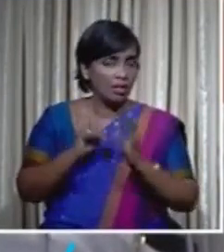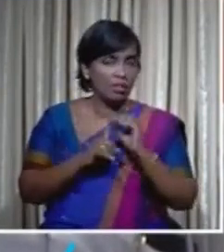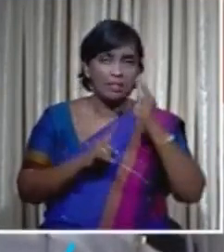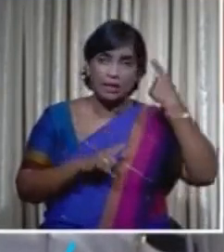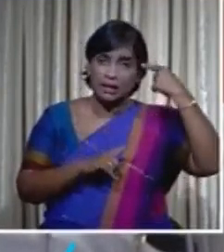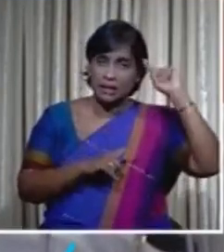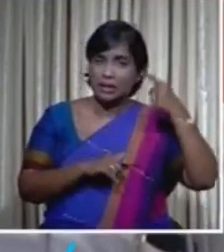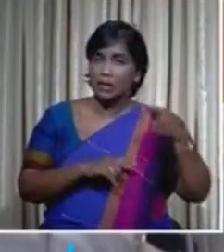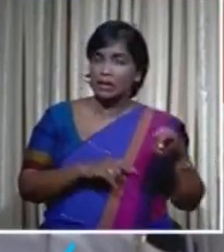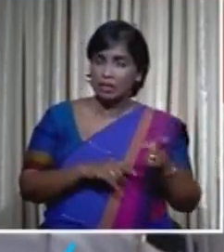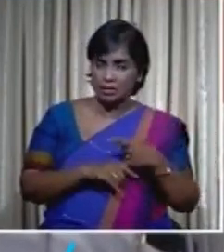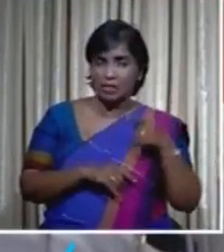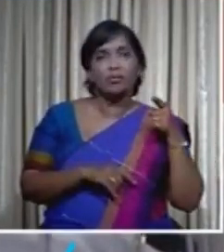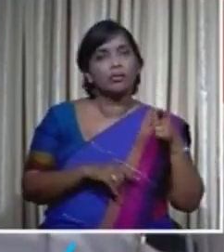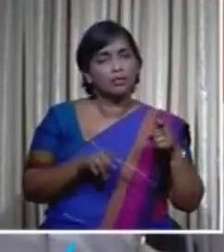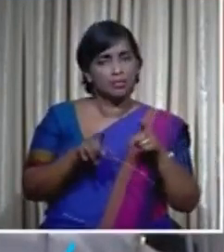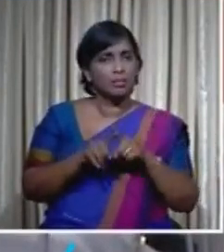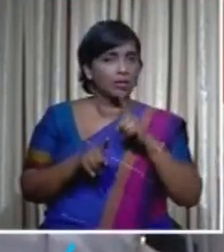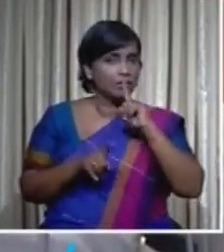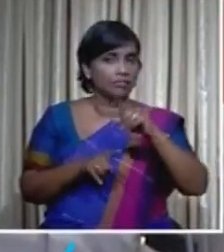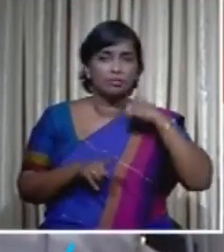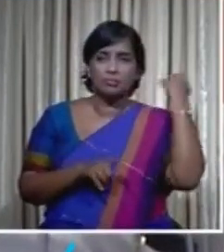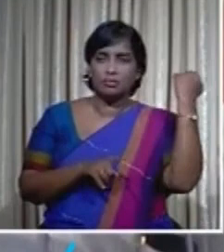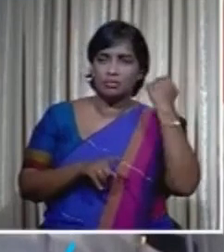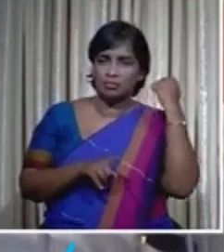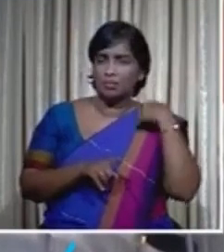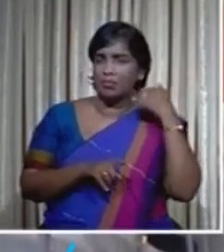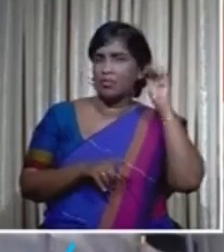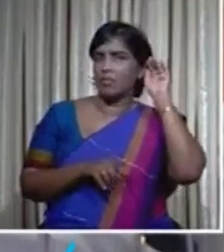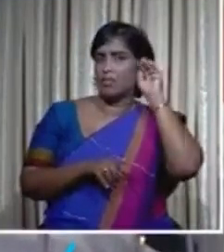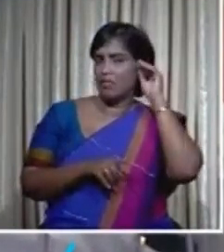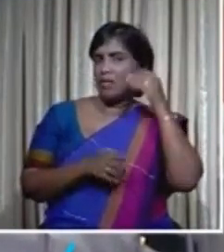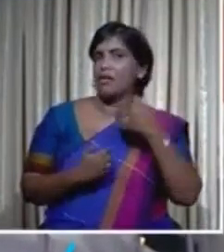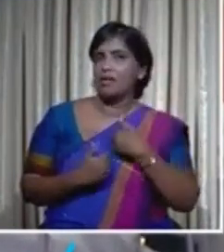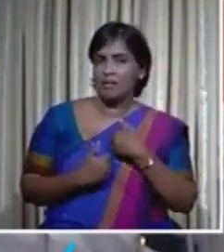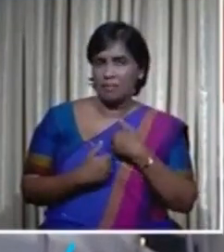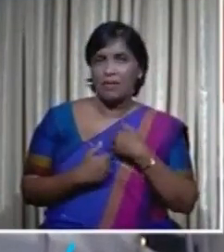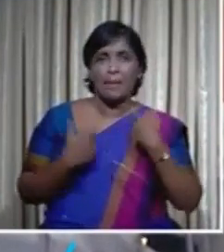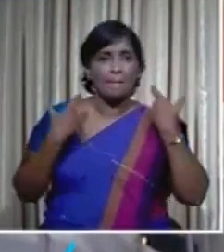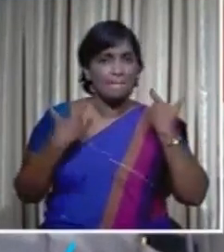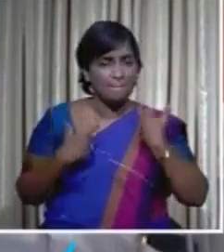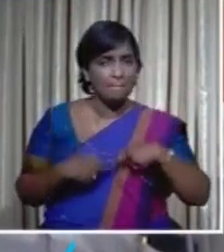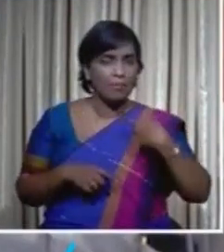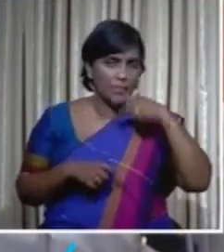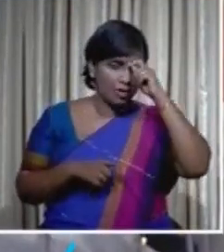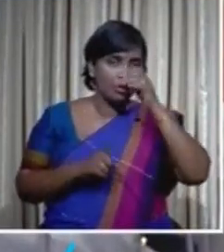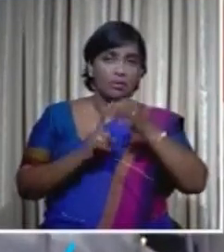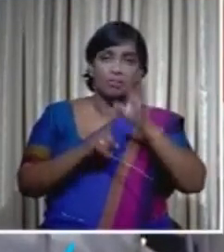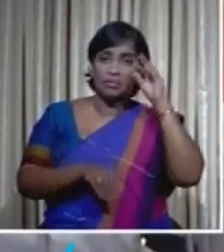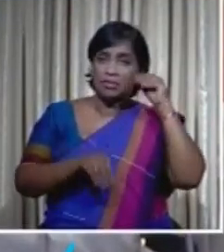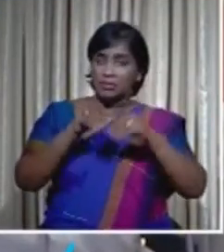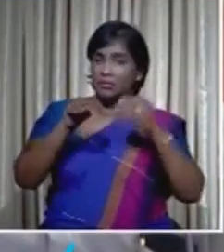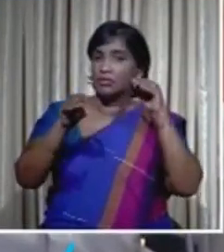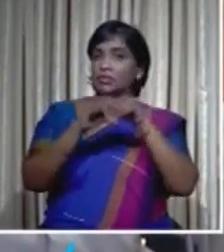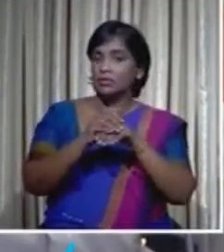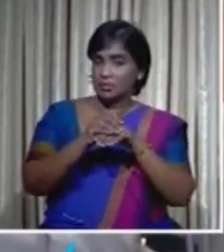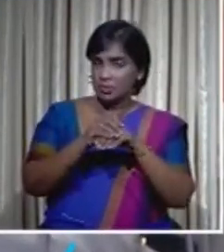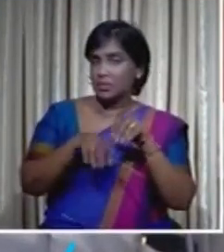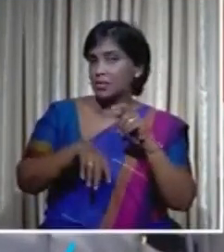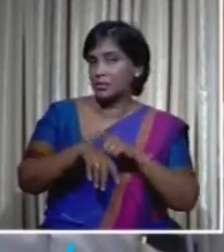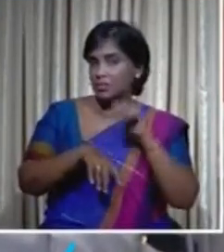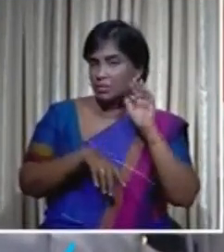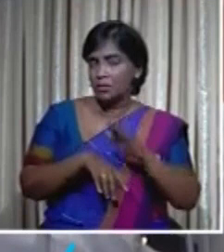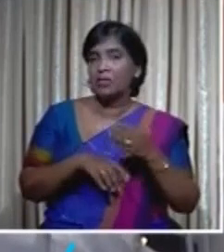nihal netu kuri putirgal, nangal, munal janadi budi mahinda raja baksa abargal janadi budi yahai rikra bordo, nangal boyer dati ani pinom, minsar dati ani